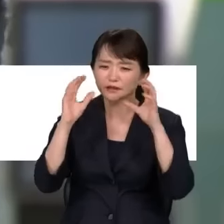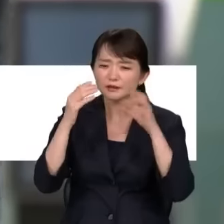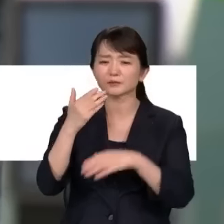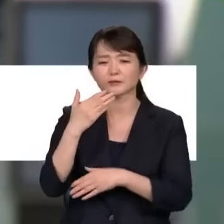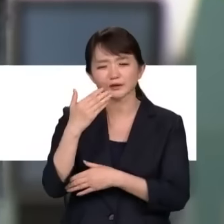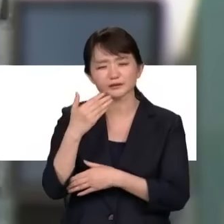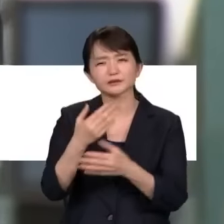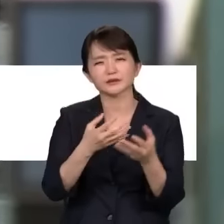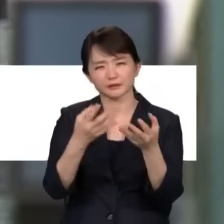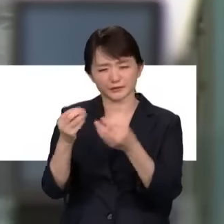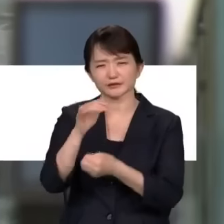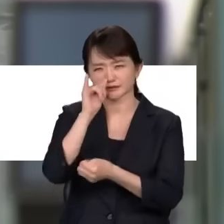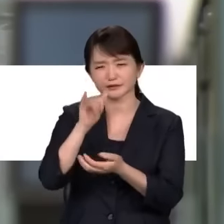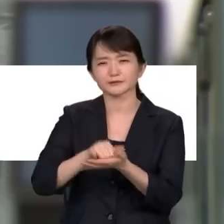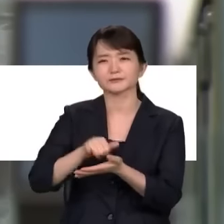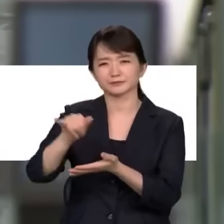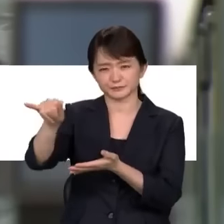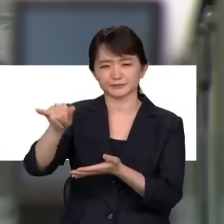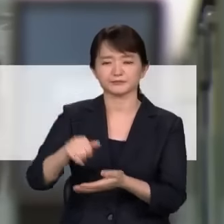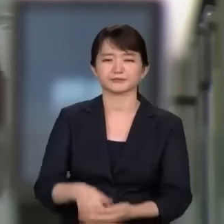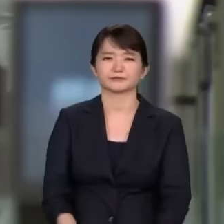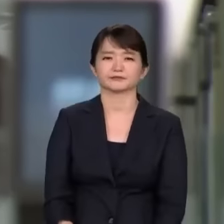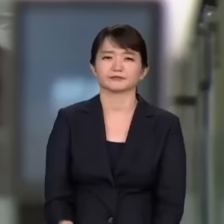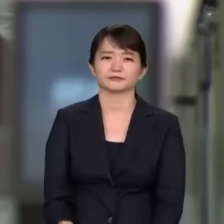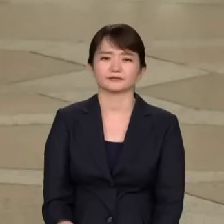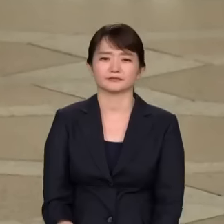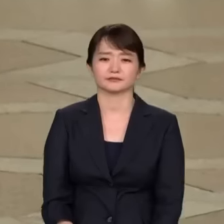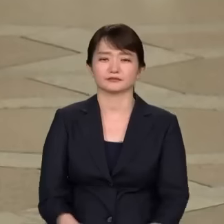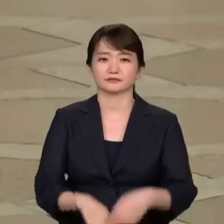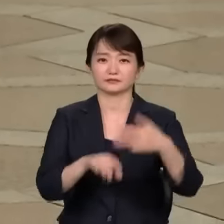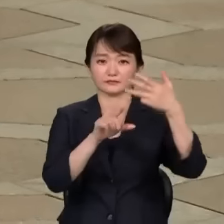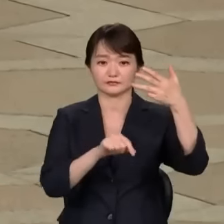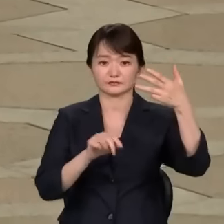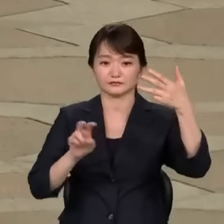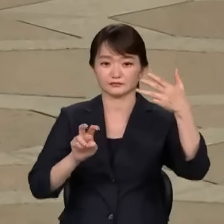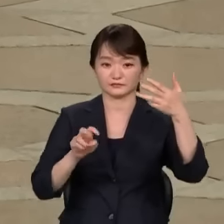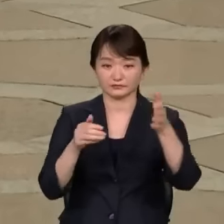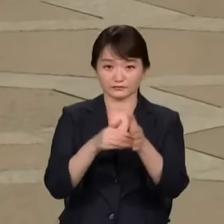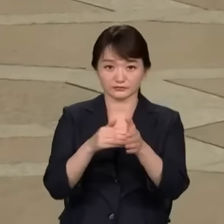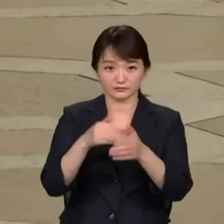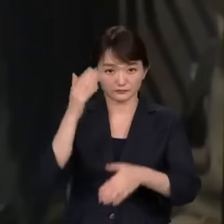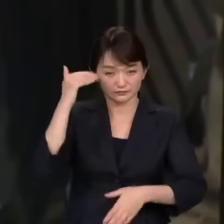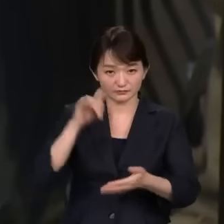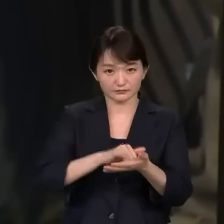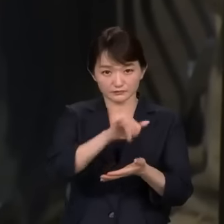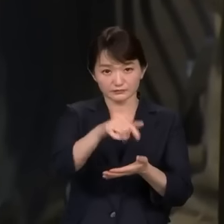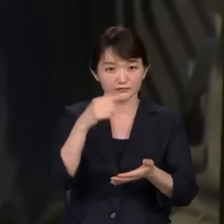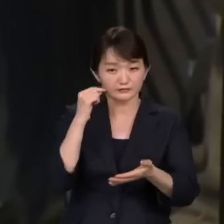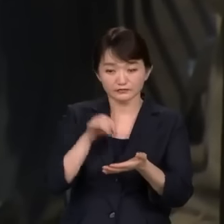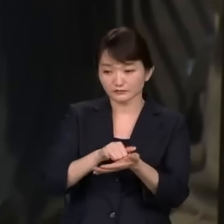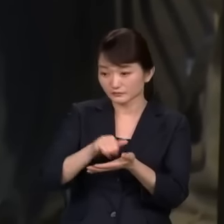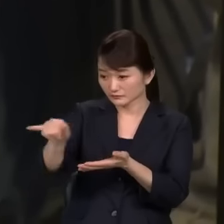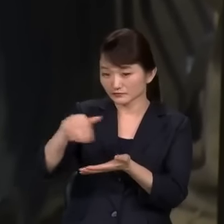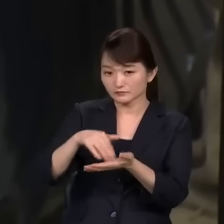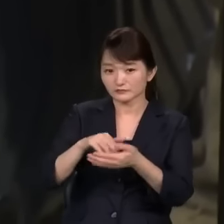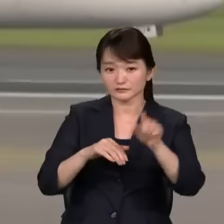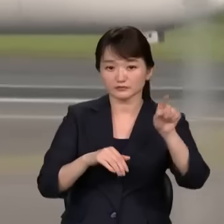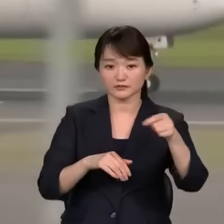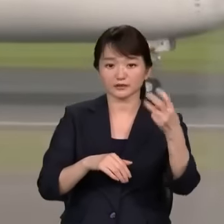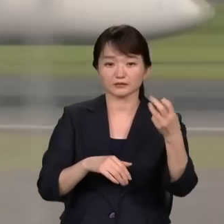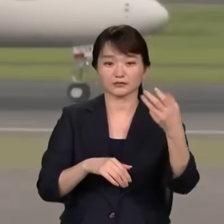뭐 하는 게 많은 것 같아가지고 그쪽으로 가요. 이달 들어 20일까지 국내 공항을 통해 일본으로 떠난 승객은